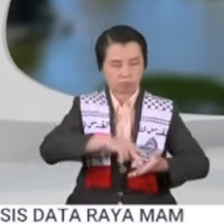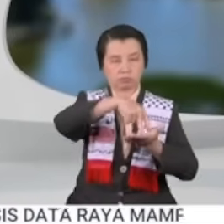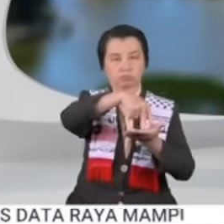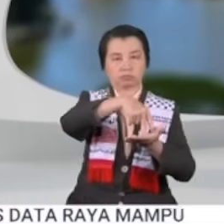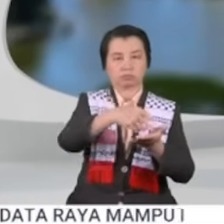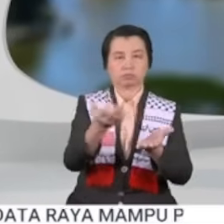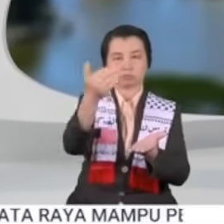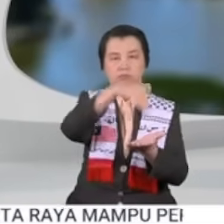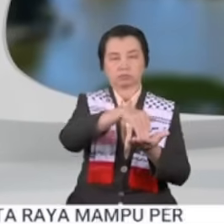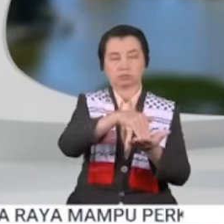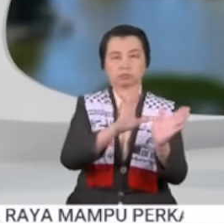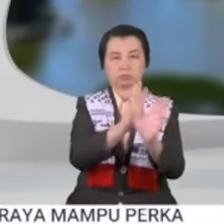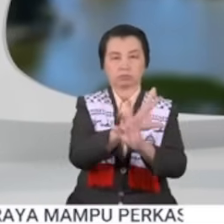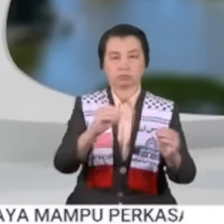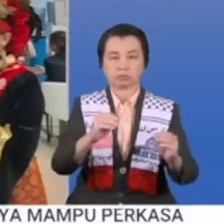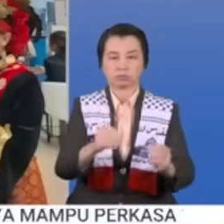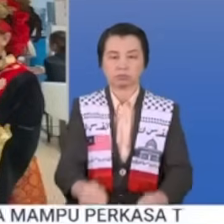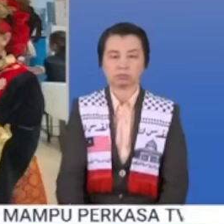semula